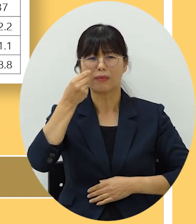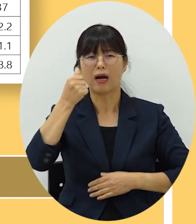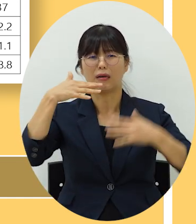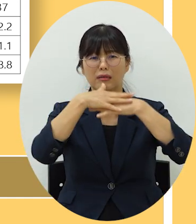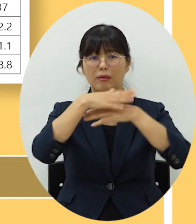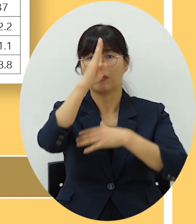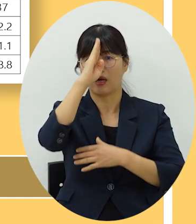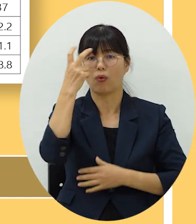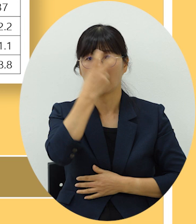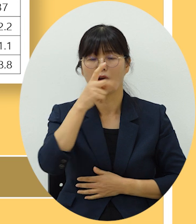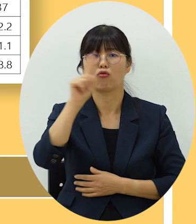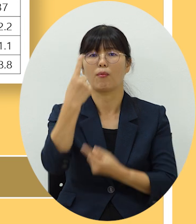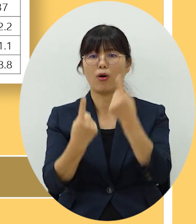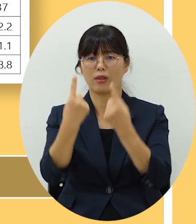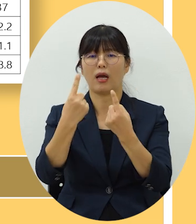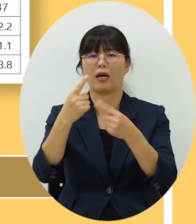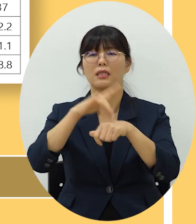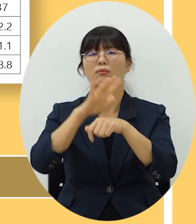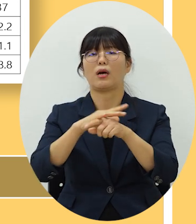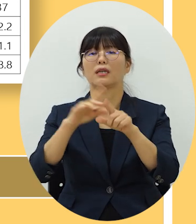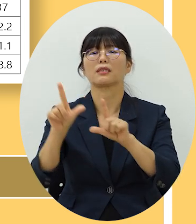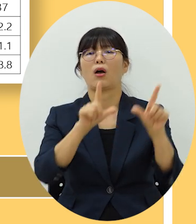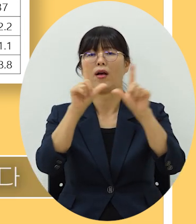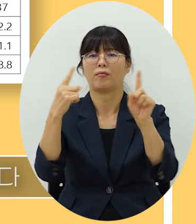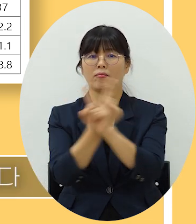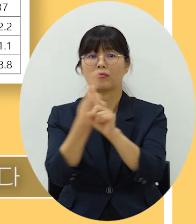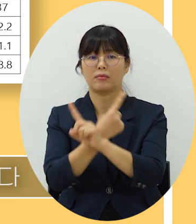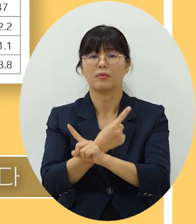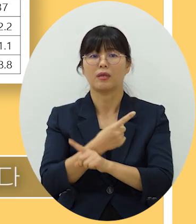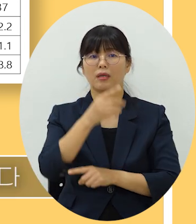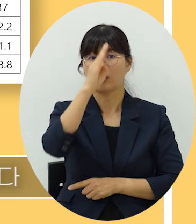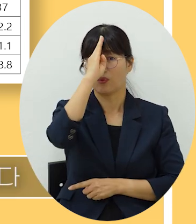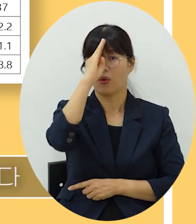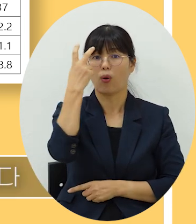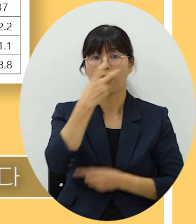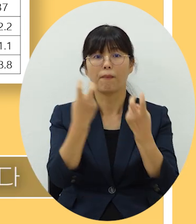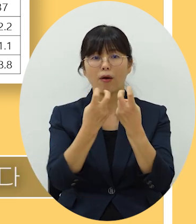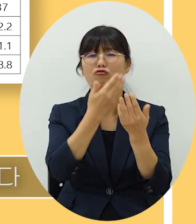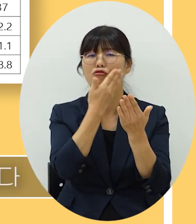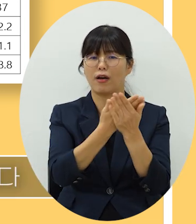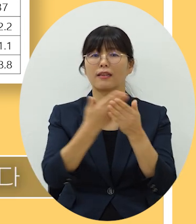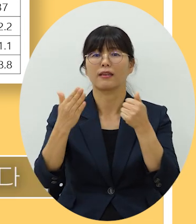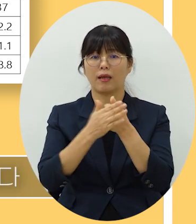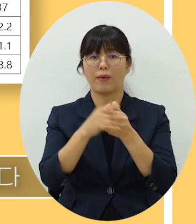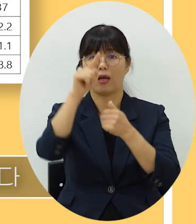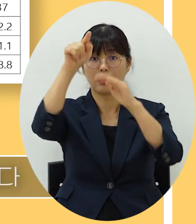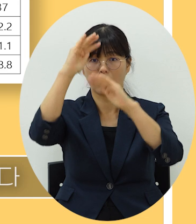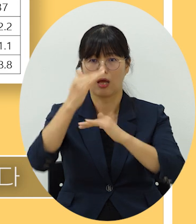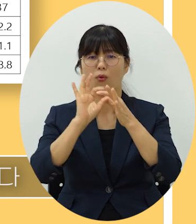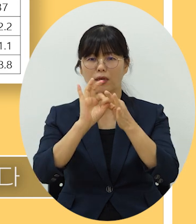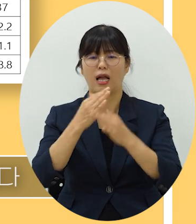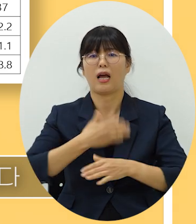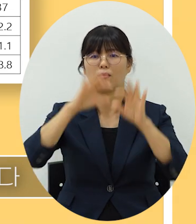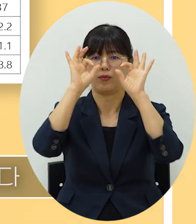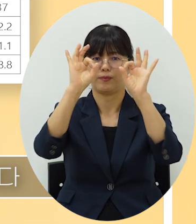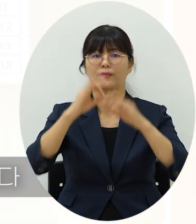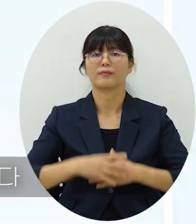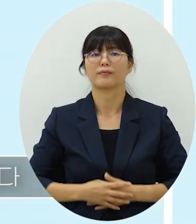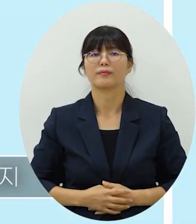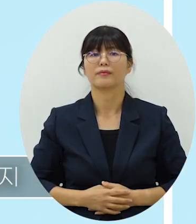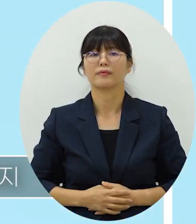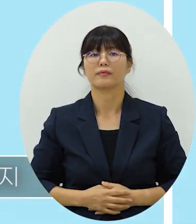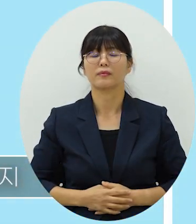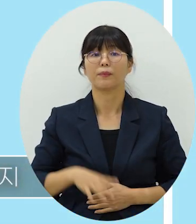지질혈증 관리에서는 무엇보다 생활습관 개선과 질환 관리 방법이 중요하므로 이와 관련하여 알아보도록